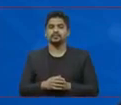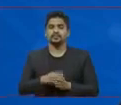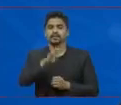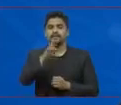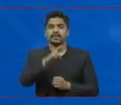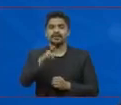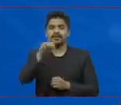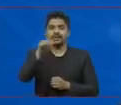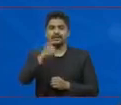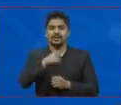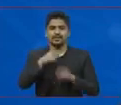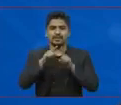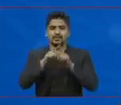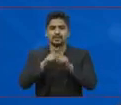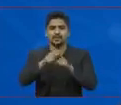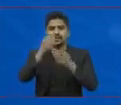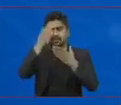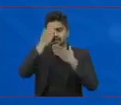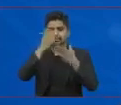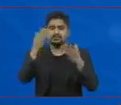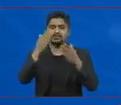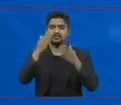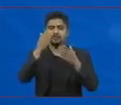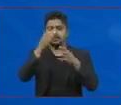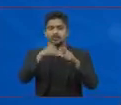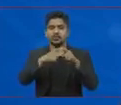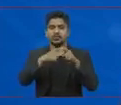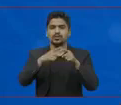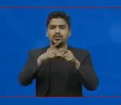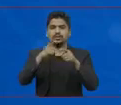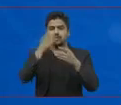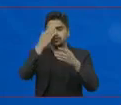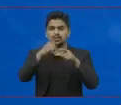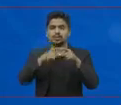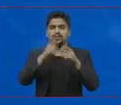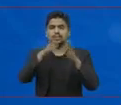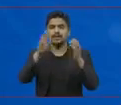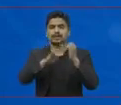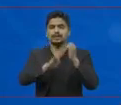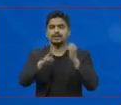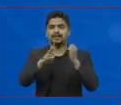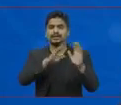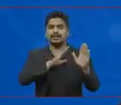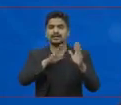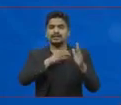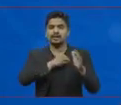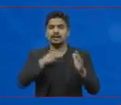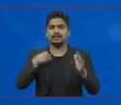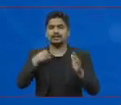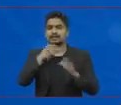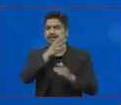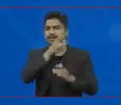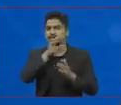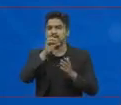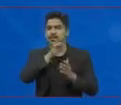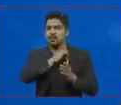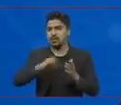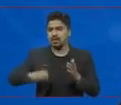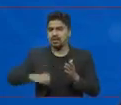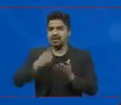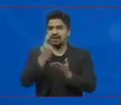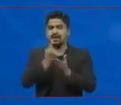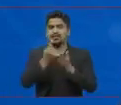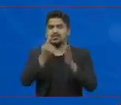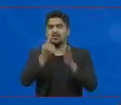र आज हामीसँग एपिडेमियोलोजी तथा रोग नियन्त्रण महाशाखाका निर्देशक डाक्टर कृष्ण पौडेल र